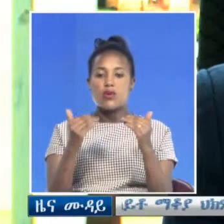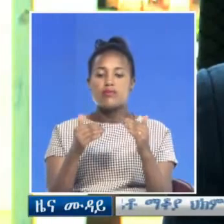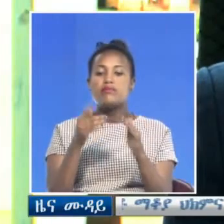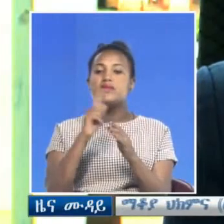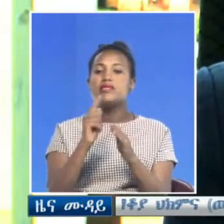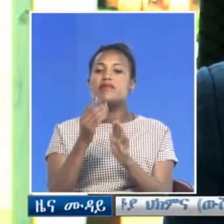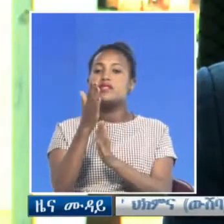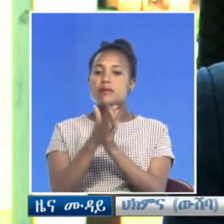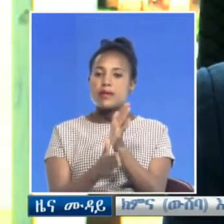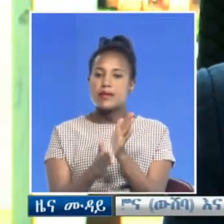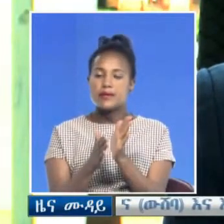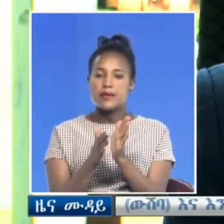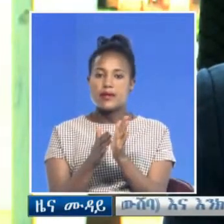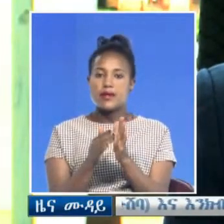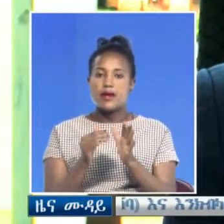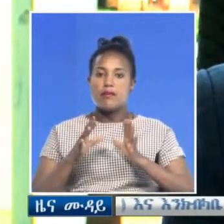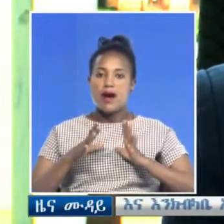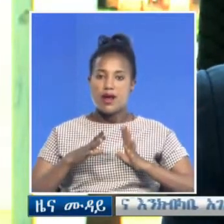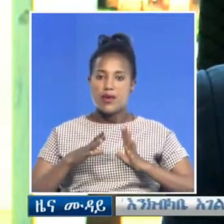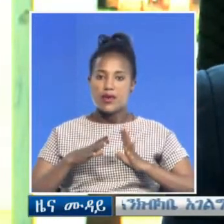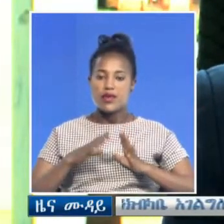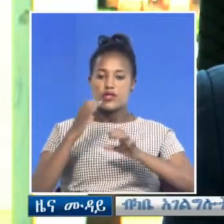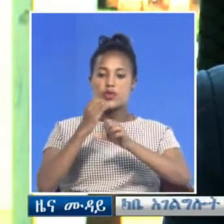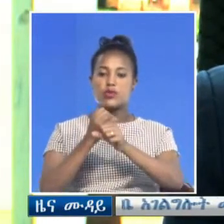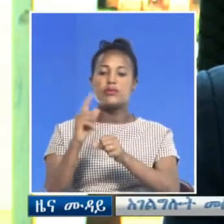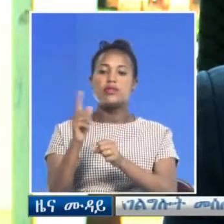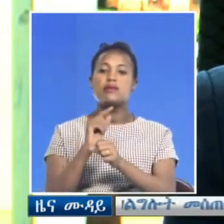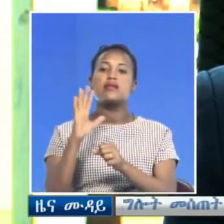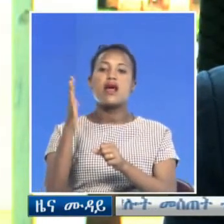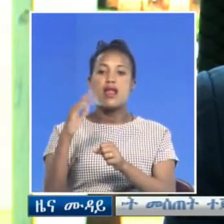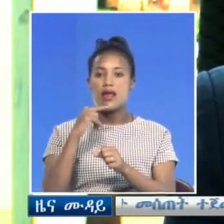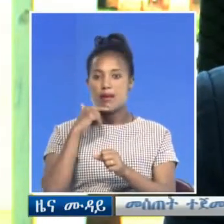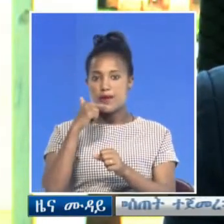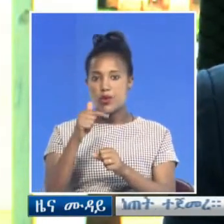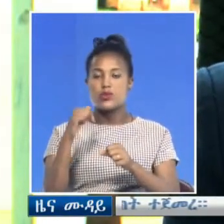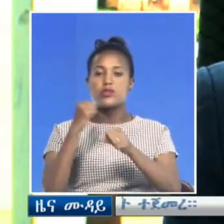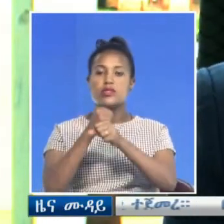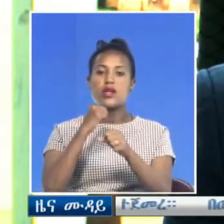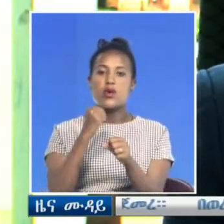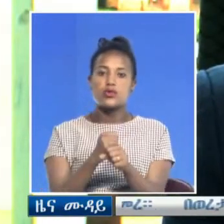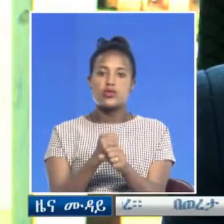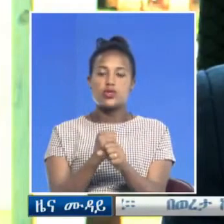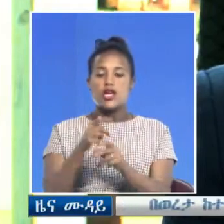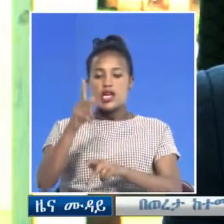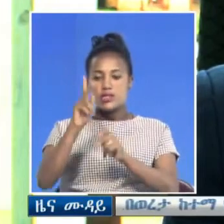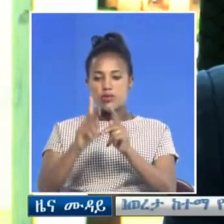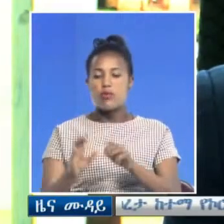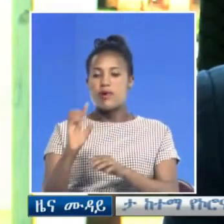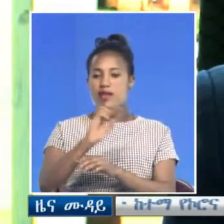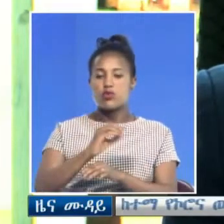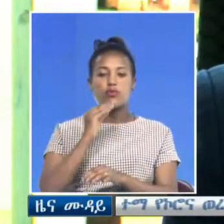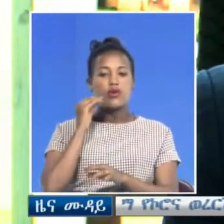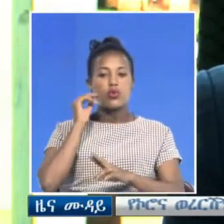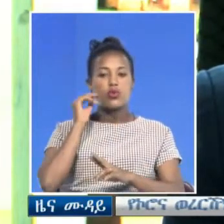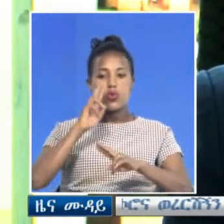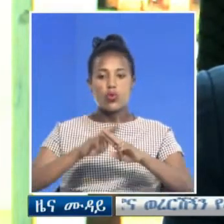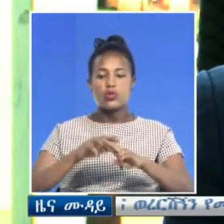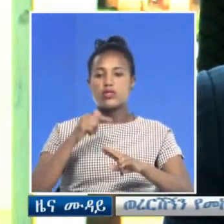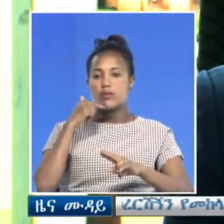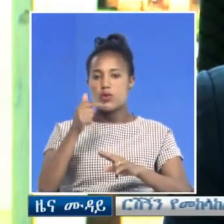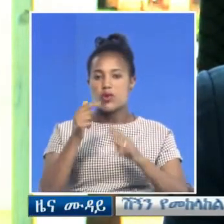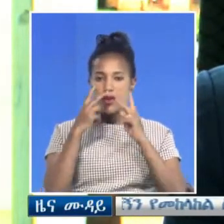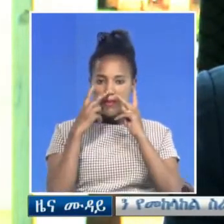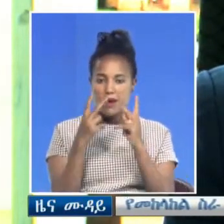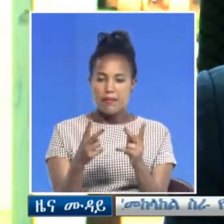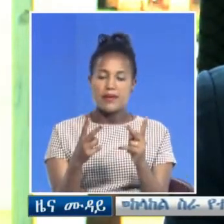ተከናወኑ፣ ባህላዊ ይዘቱ ምንድን ነው የሚመስለው የሚለውን ስራዎች ህዝቡ በእለቱ የቤቱ ቁጭ ብሎ